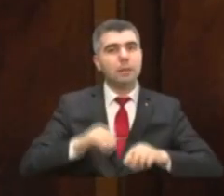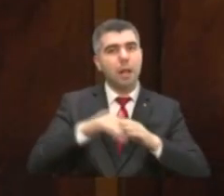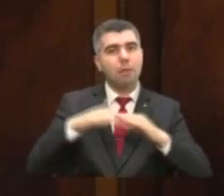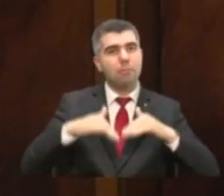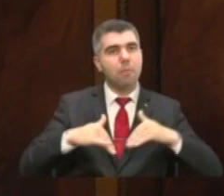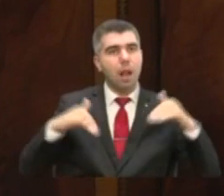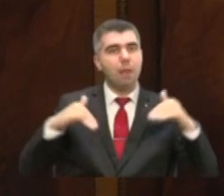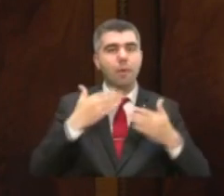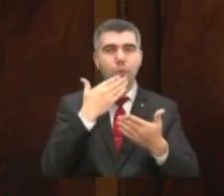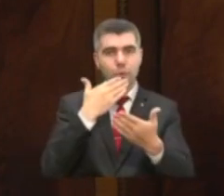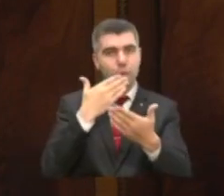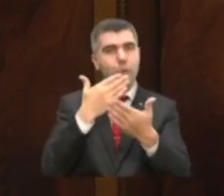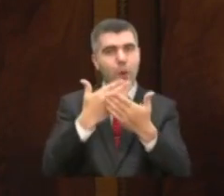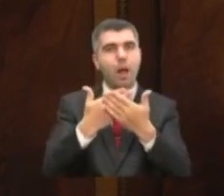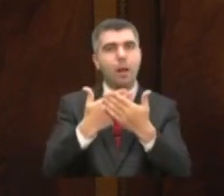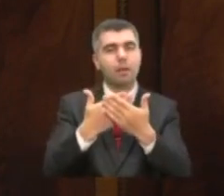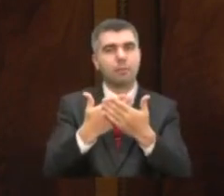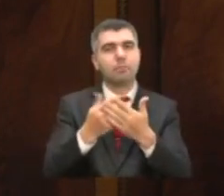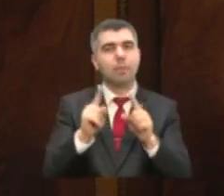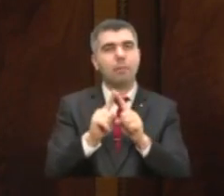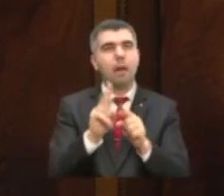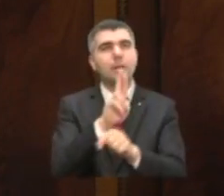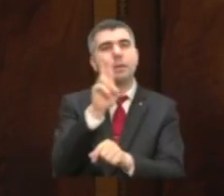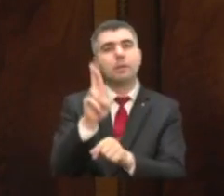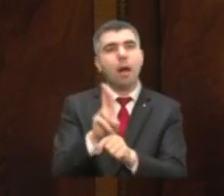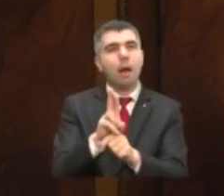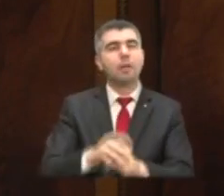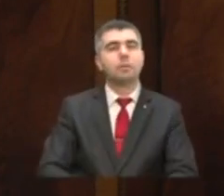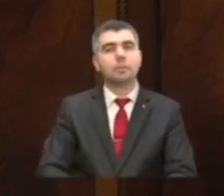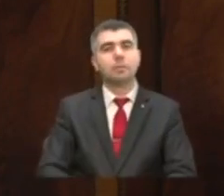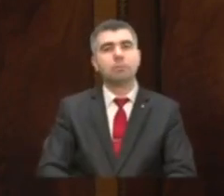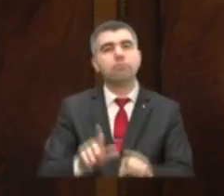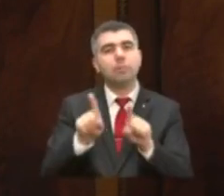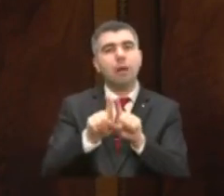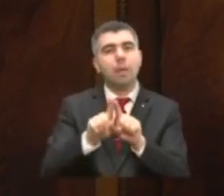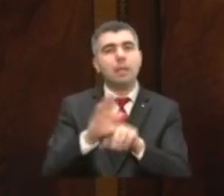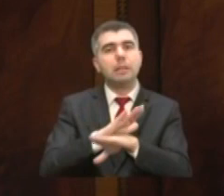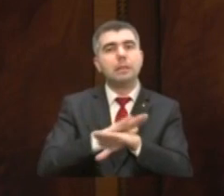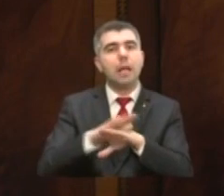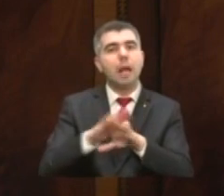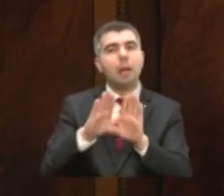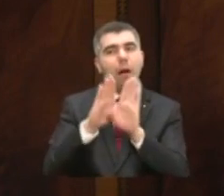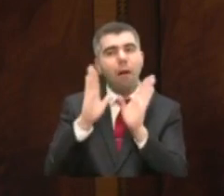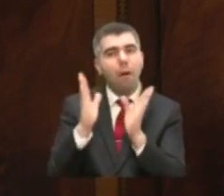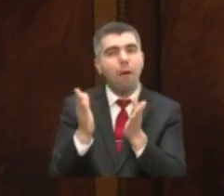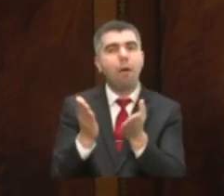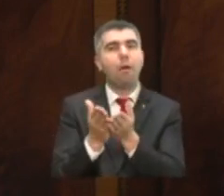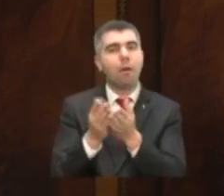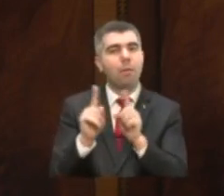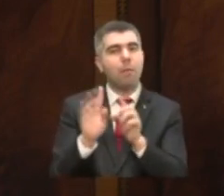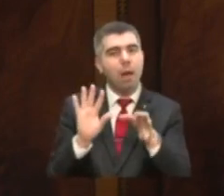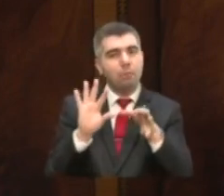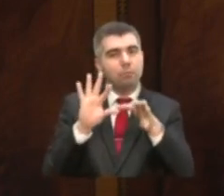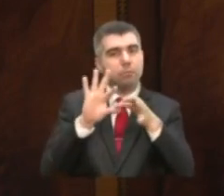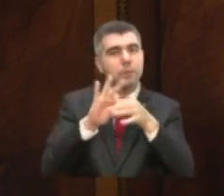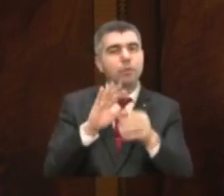شكرا جزيلا على التفضل بطرح هذا السؤال حول السياسة العامة للحكومة الخاصة بإدماج الشباب،